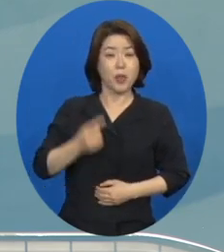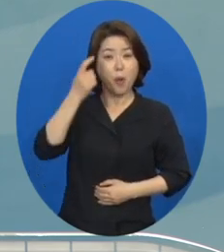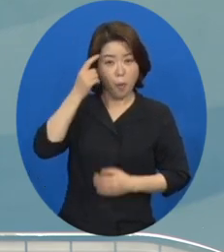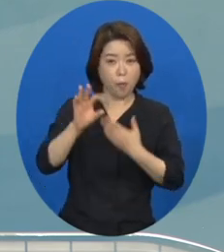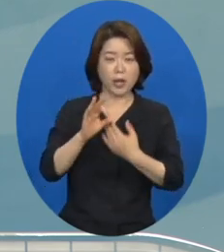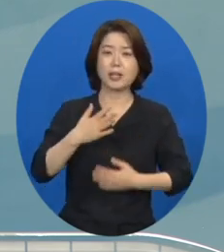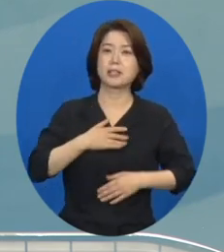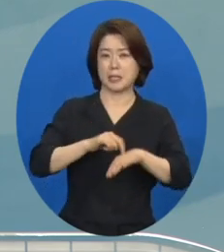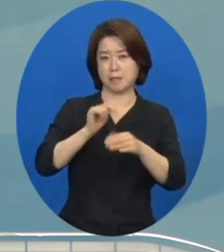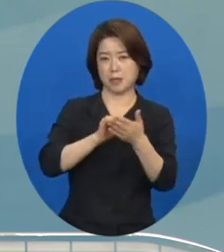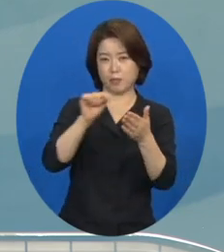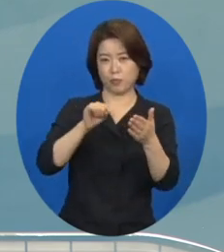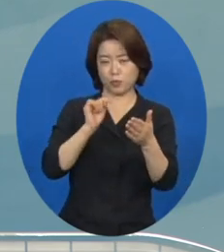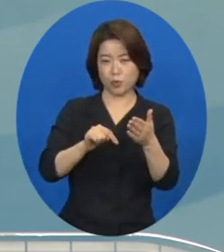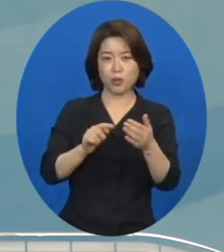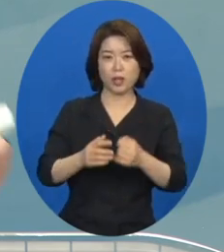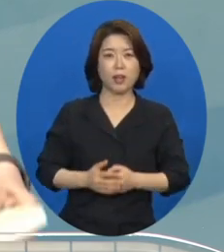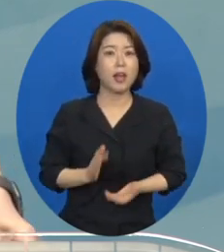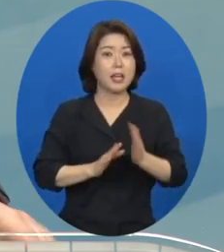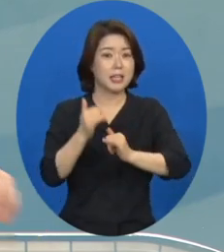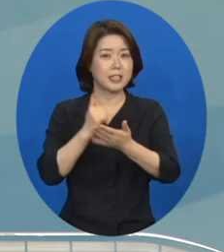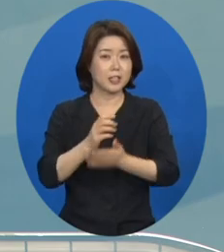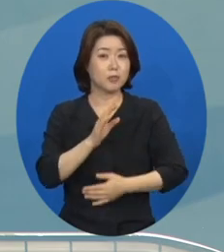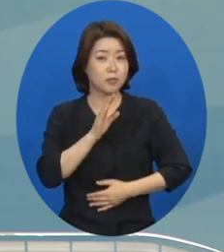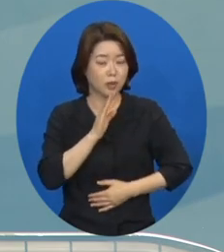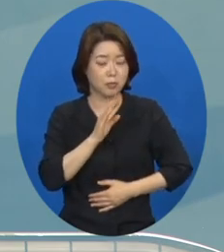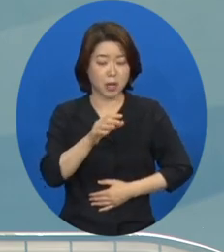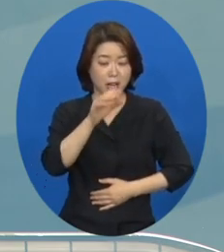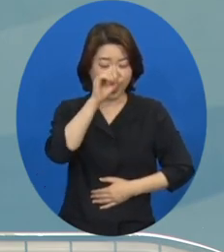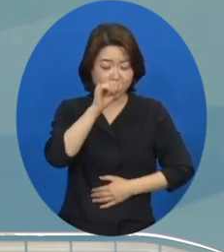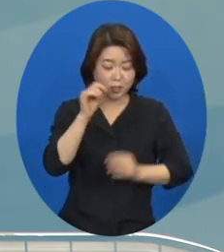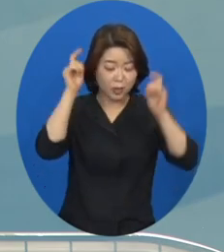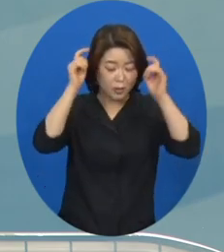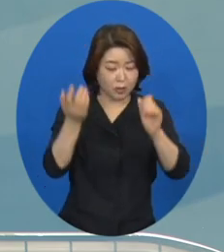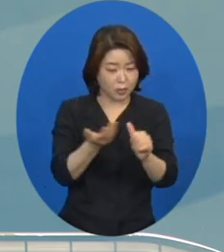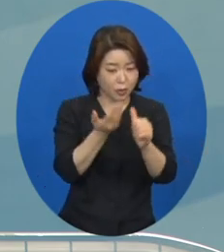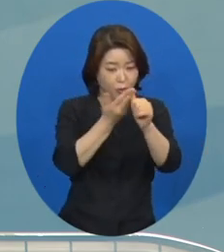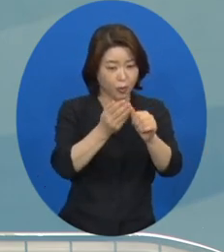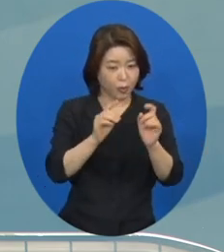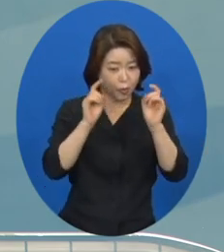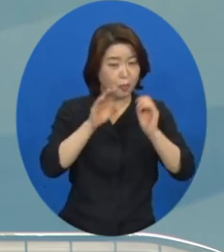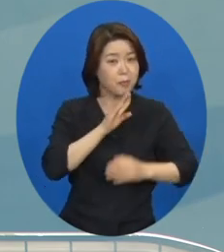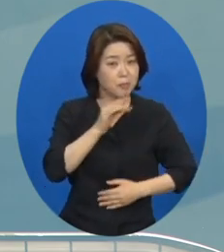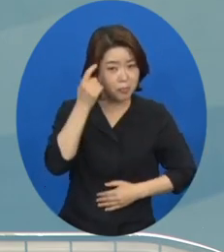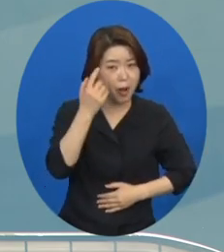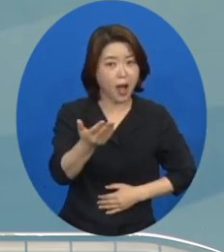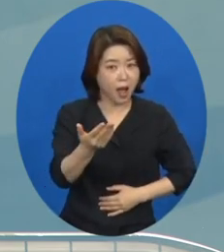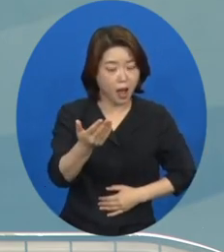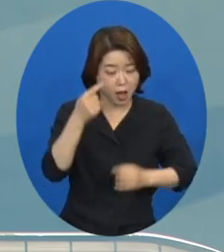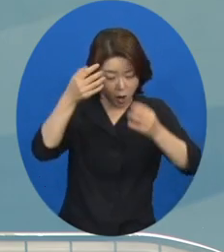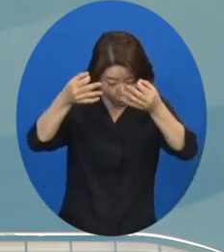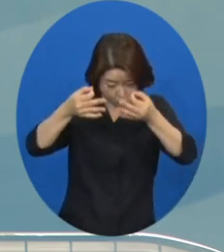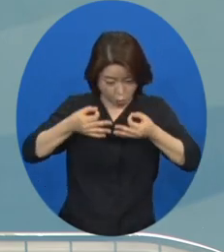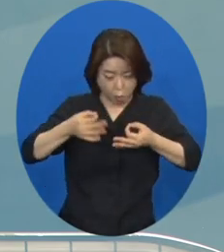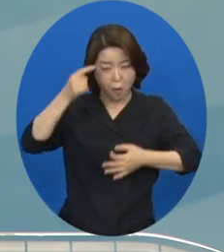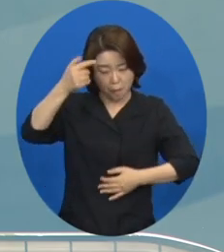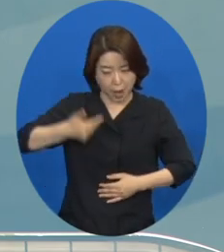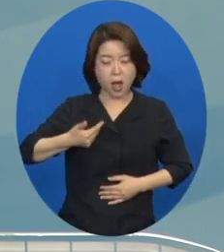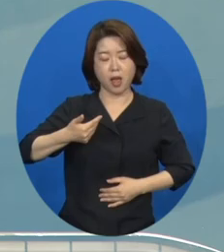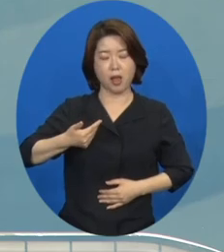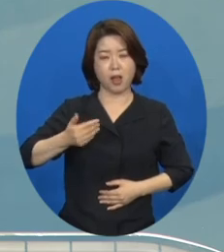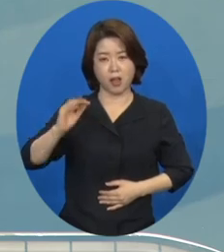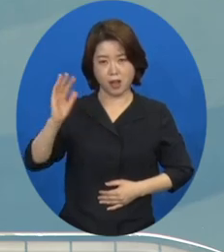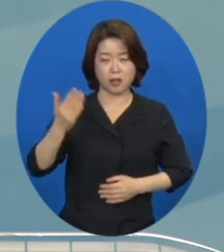왜냐하면 제 마음속에 예수님이 진짜 선한 목자이신가? 질문해 봐야 된다고 생각했기